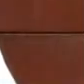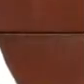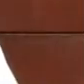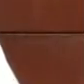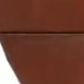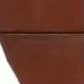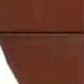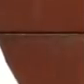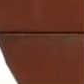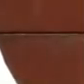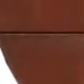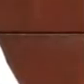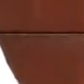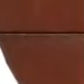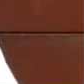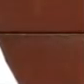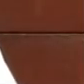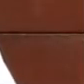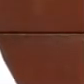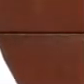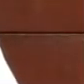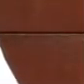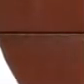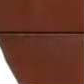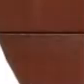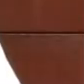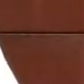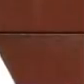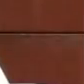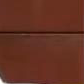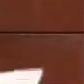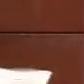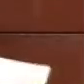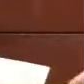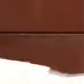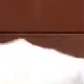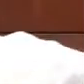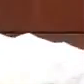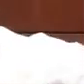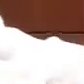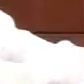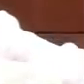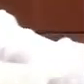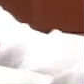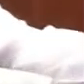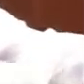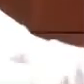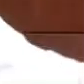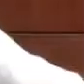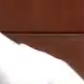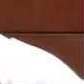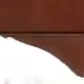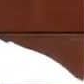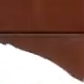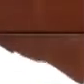ากีสถานเป็นเส้นทางสายใหญ่ในการลำเลียงขนส่งยาเสพติดที่ไหลทะลักมาจากอัฟกานิสถานซึ่งเป็นชาติผู้ผลิตเฮโรอีนรายใหญ่ที่สุ